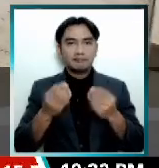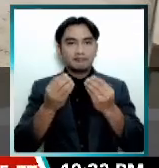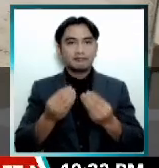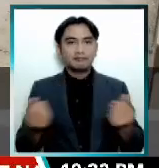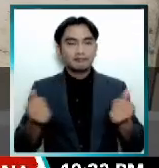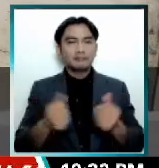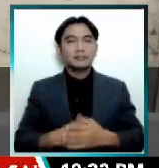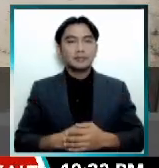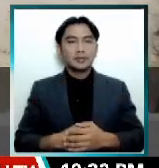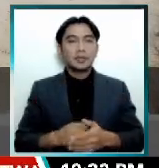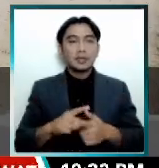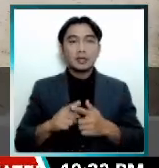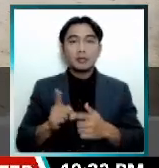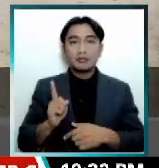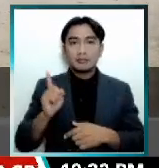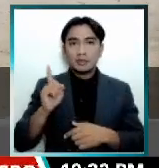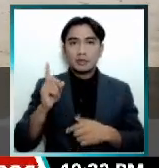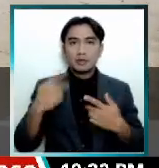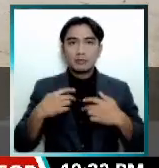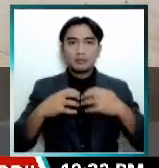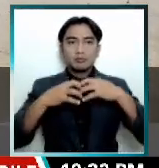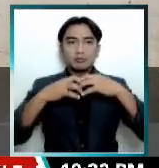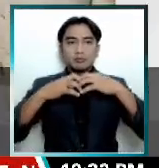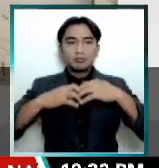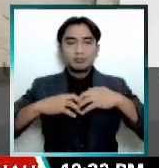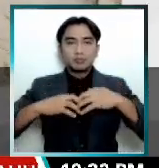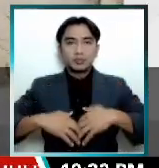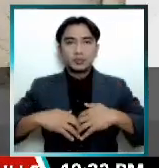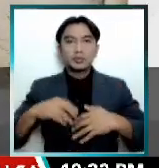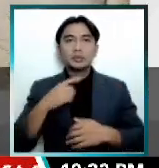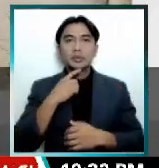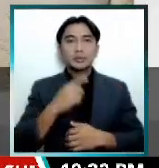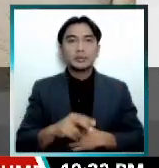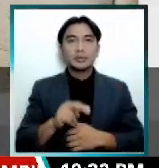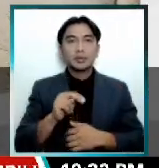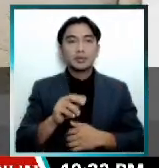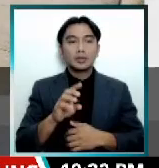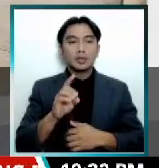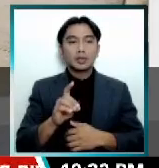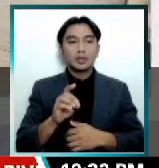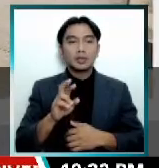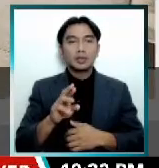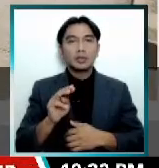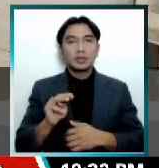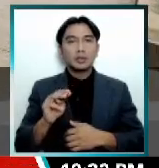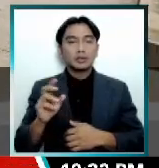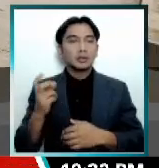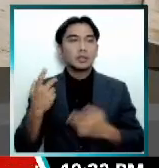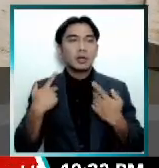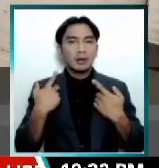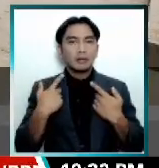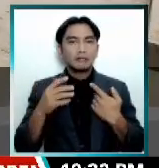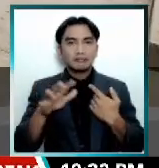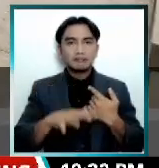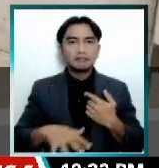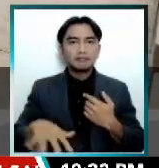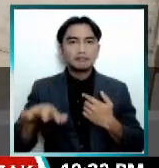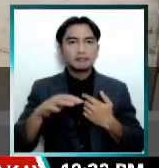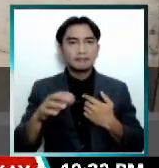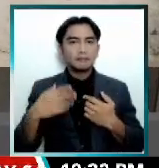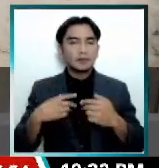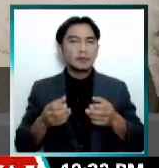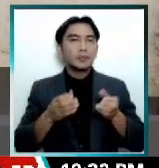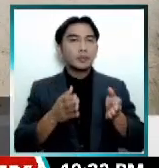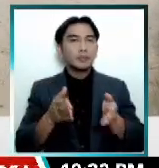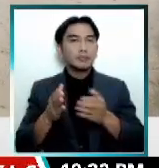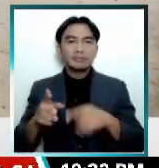bahagi ng diversion road. Ayon sa Disaster Risk Reduction and Management Office, may ilang kalsada rin na hindi madaanan